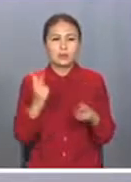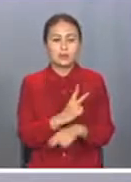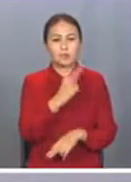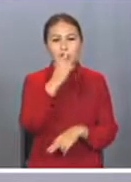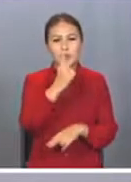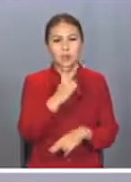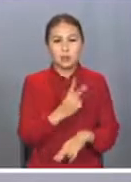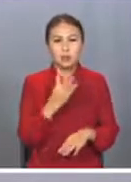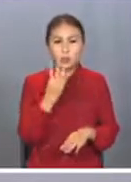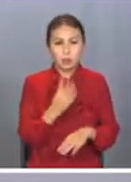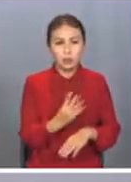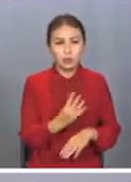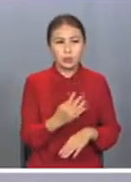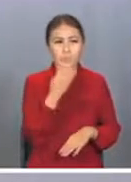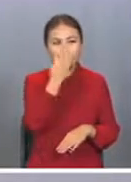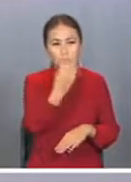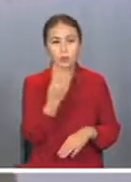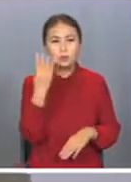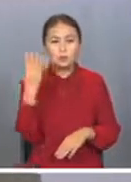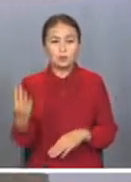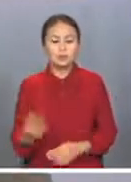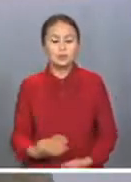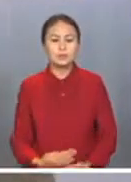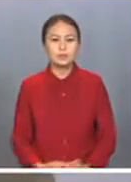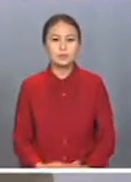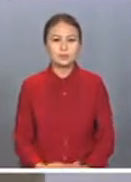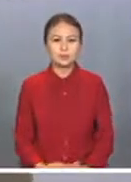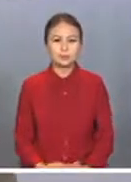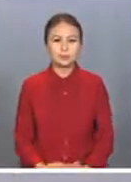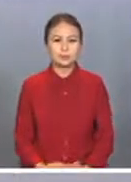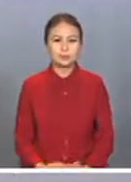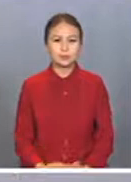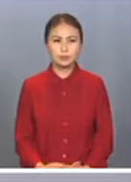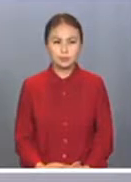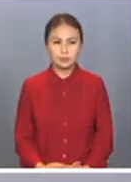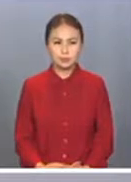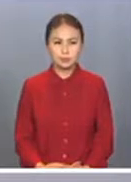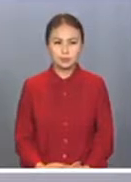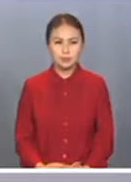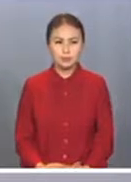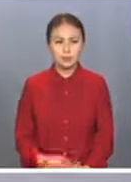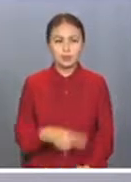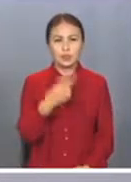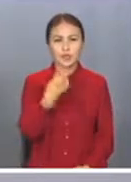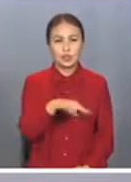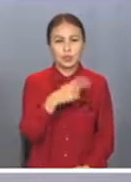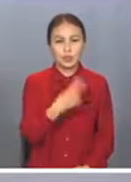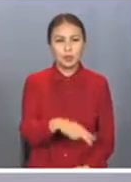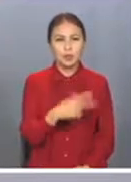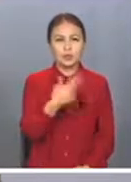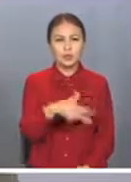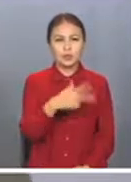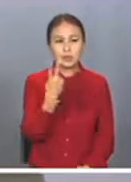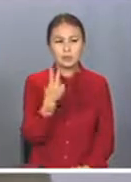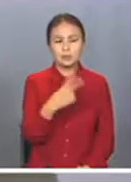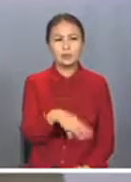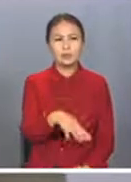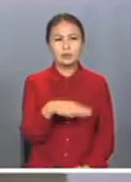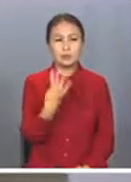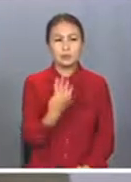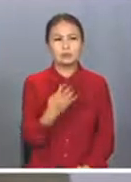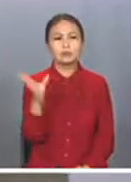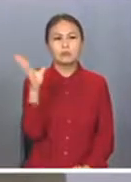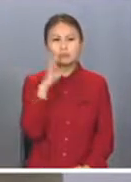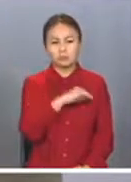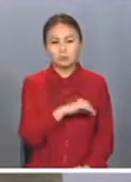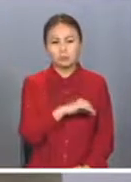4. Мұнда да, мұнда да 4 беріп тұр. Демек 20-да, 32-де, 44-те үшеуі